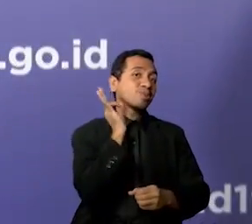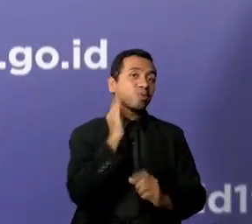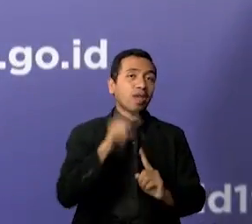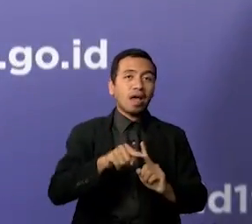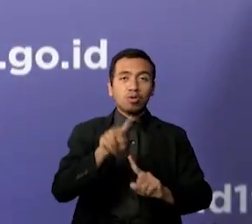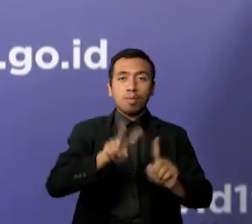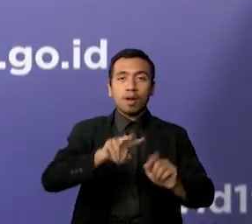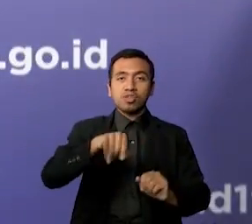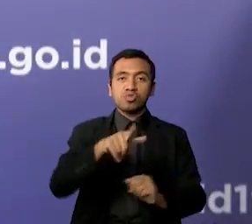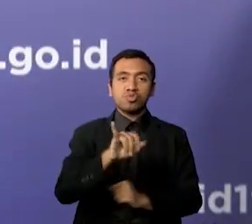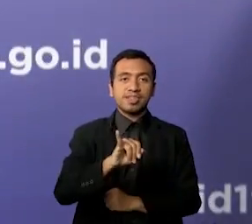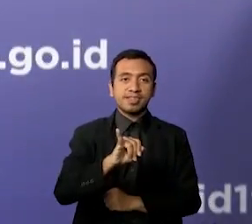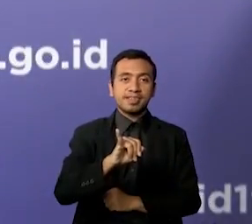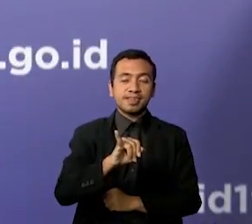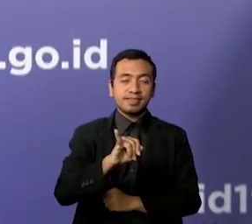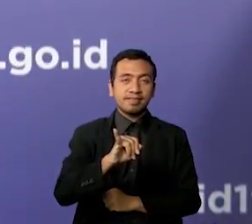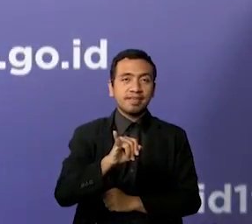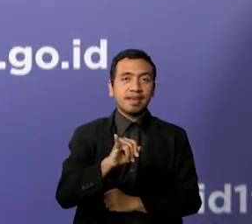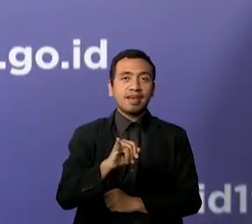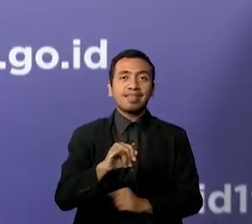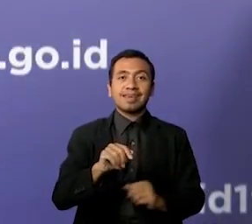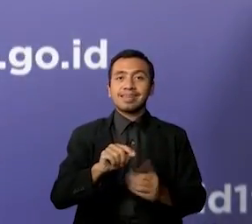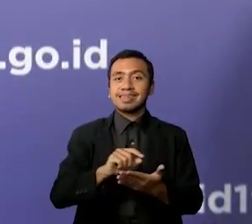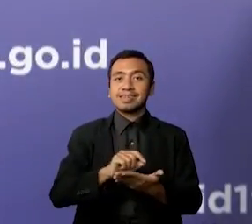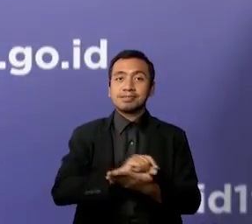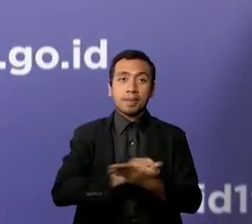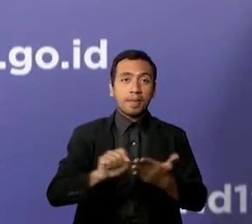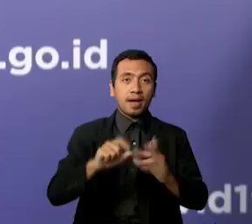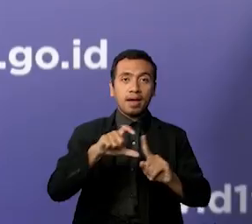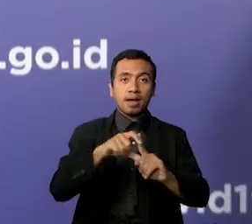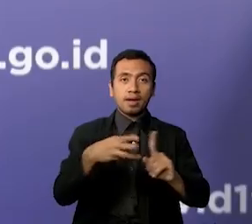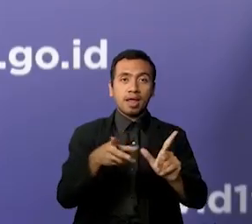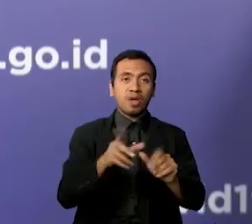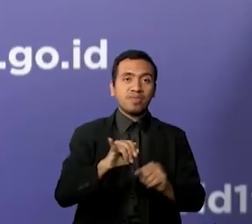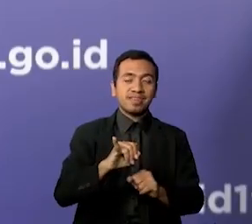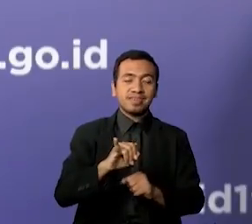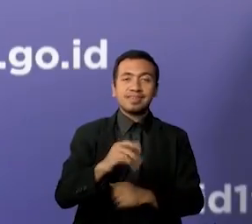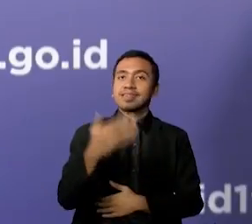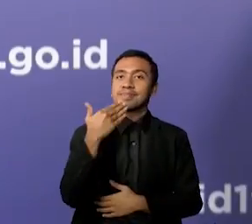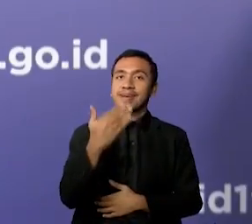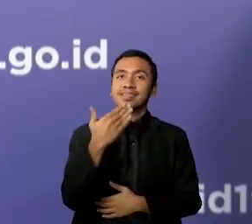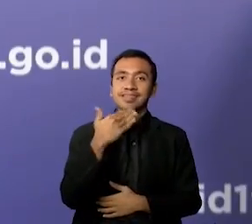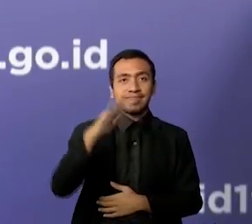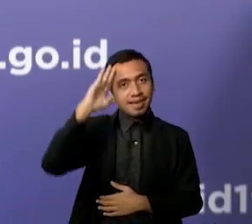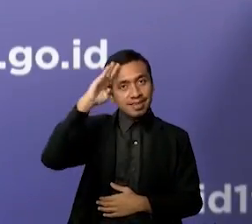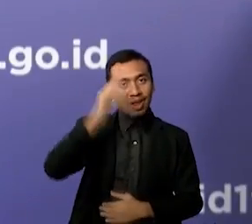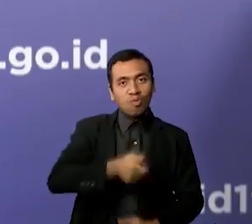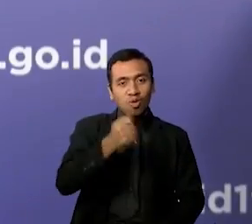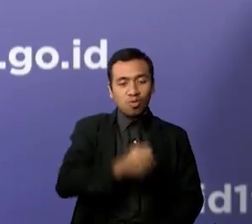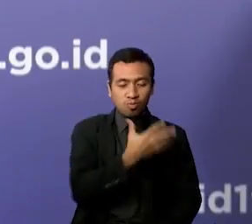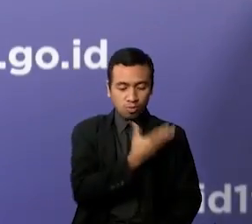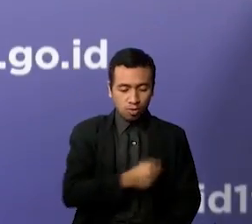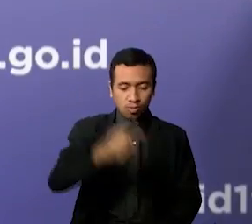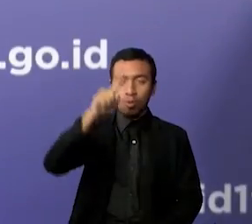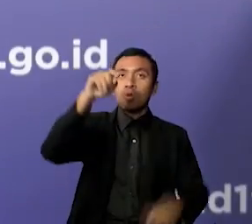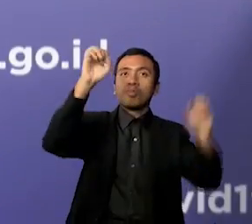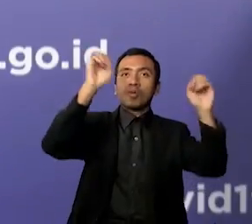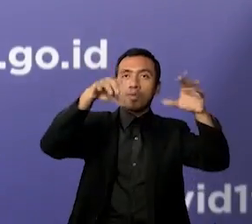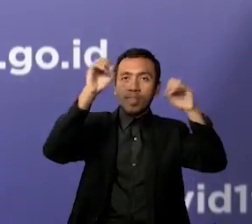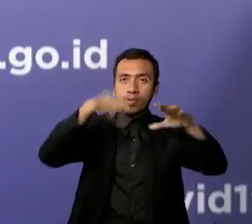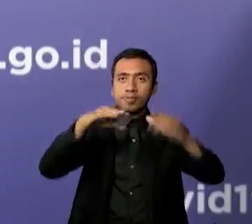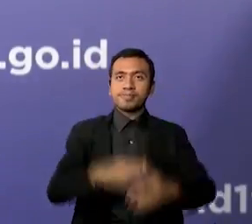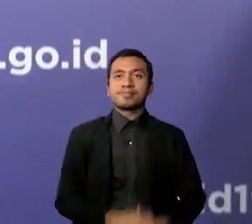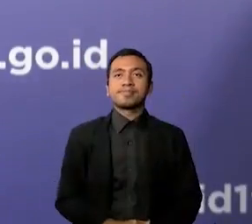Juli akan disampaikan oleh Dr. Dewi Nur Aisyah. Terima kasih. Wassalamualaikum warahmatullahi